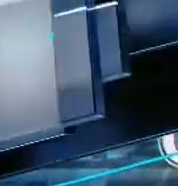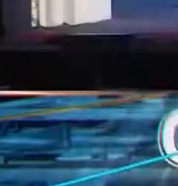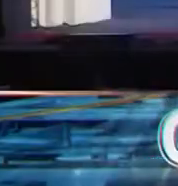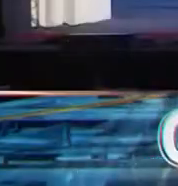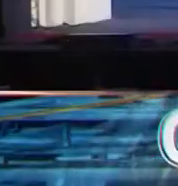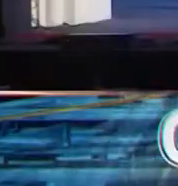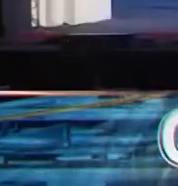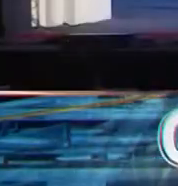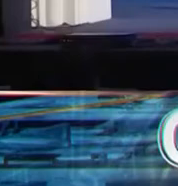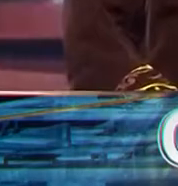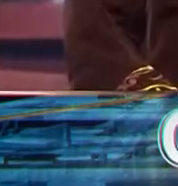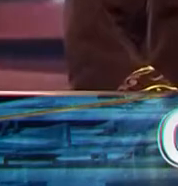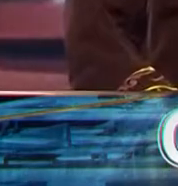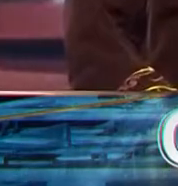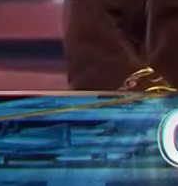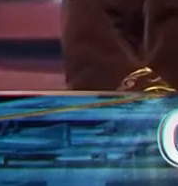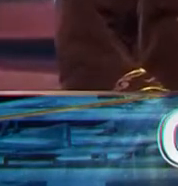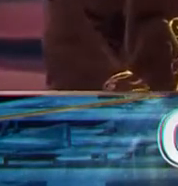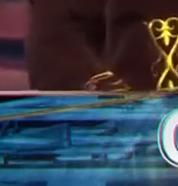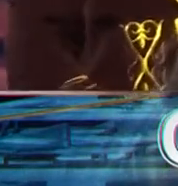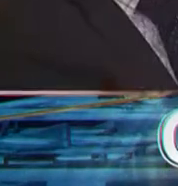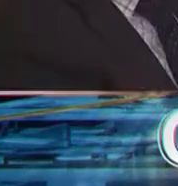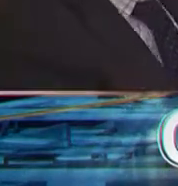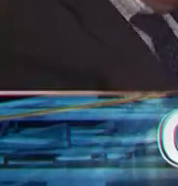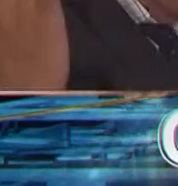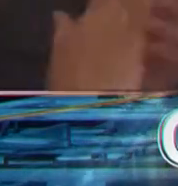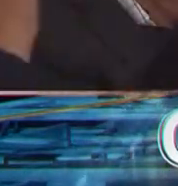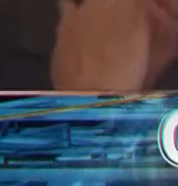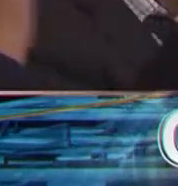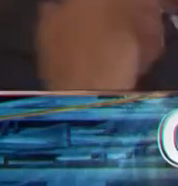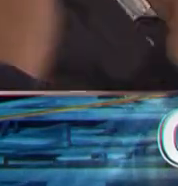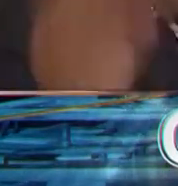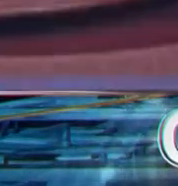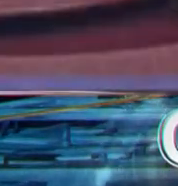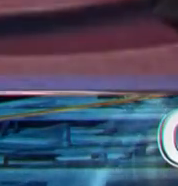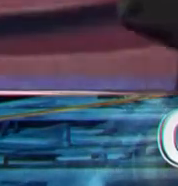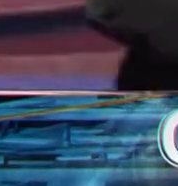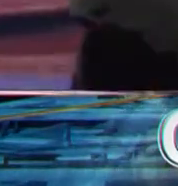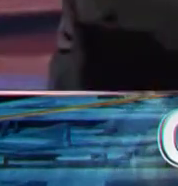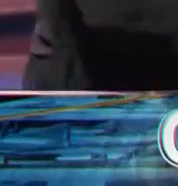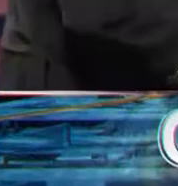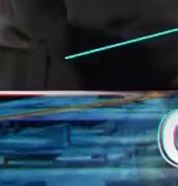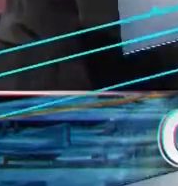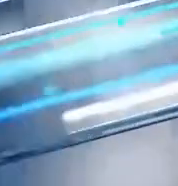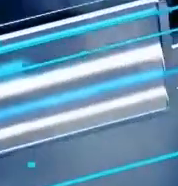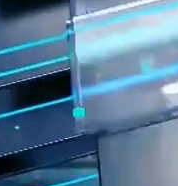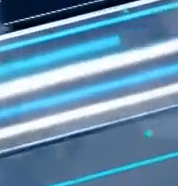на рубеже веков историческая встреча двух радио коллективов состоялась талда кургане